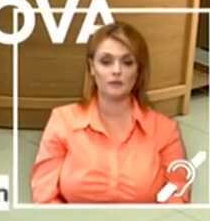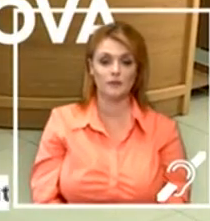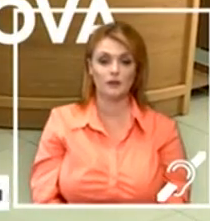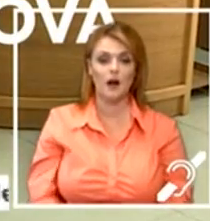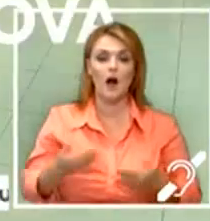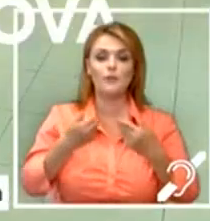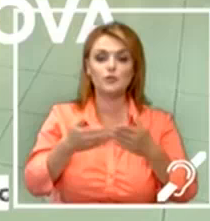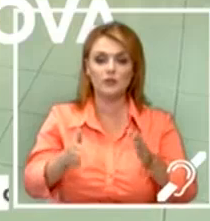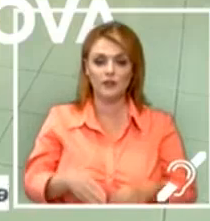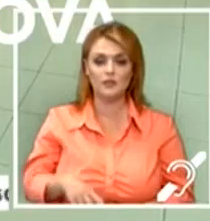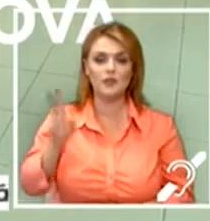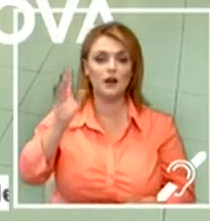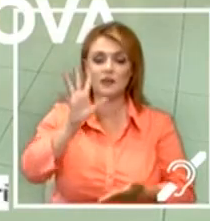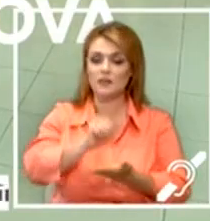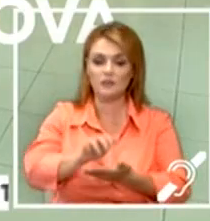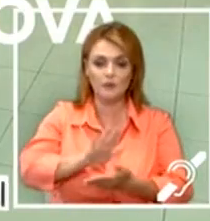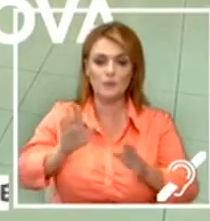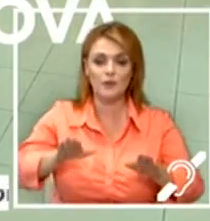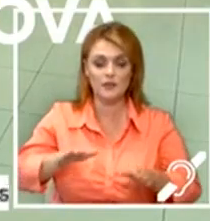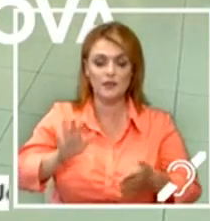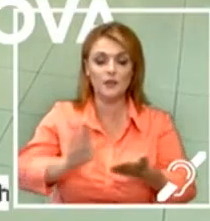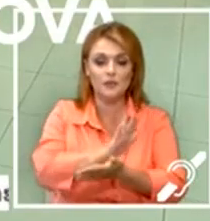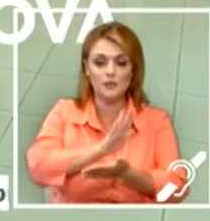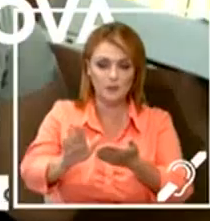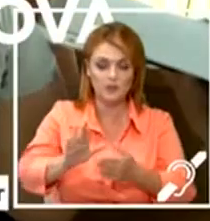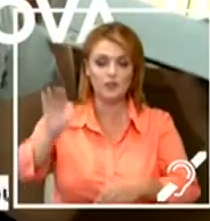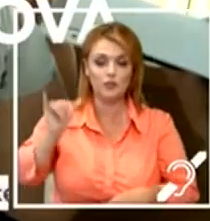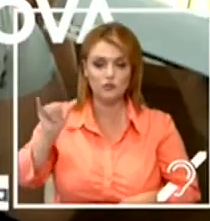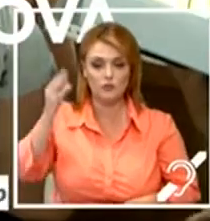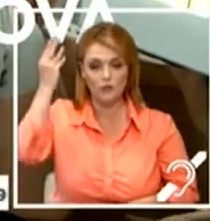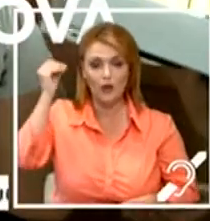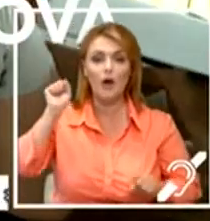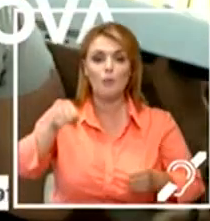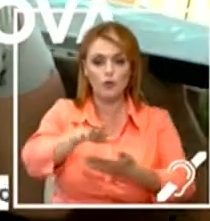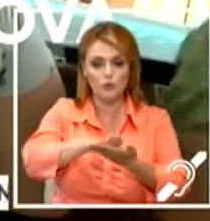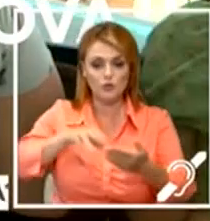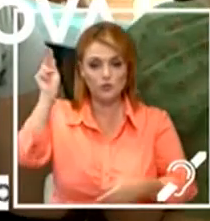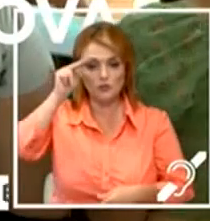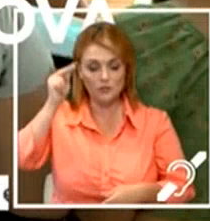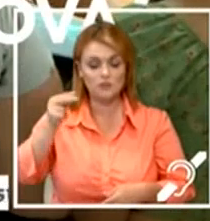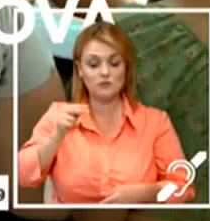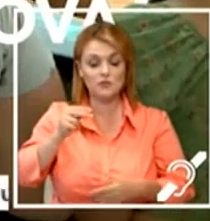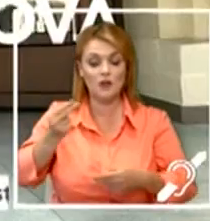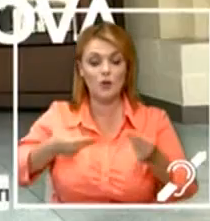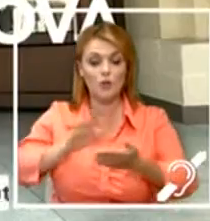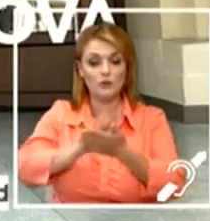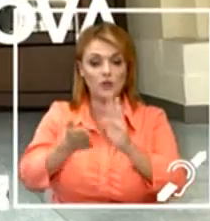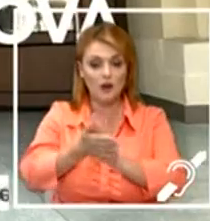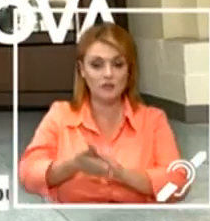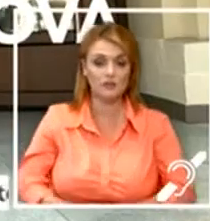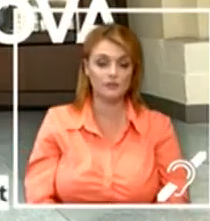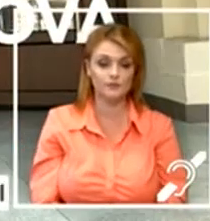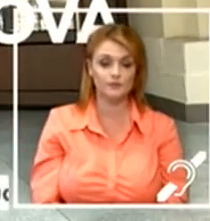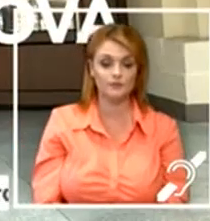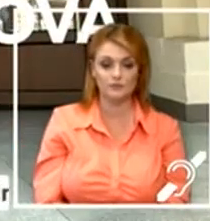Absolvenții care nu au prins un loc la buget la universitățile din Republica Moldova pot să-și continue studiile contra plată. În unele cazuri,